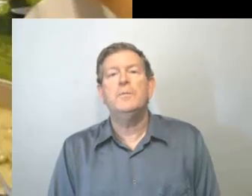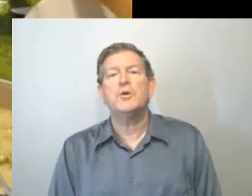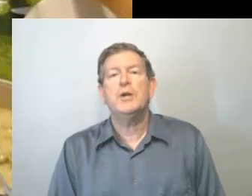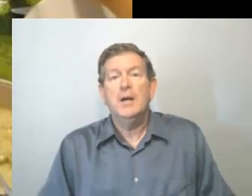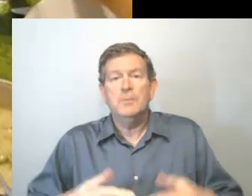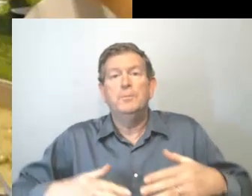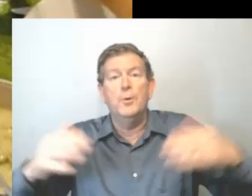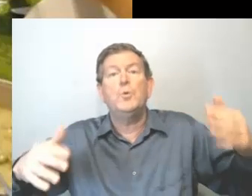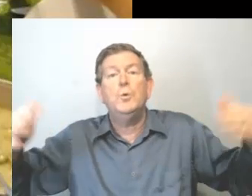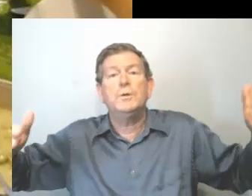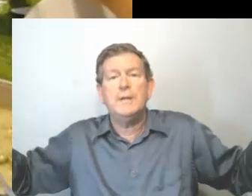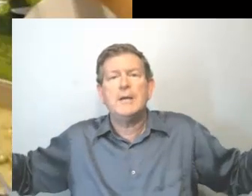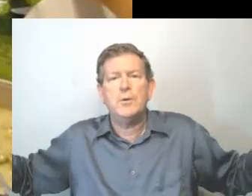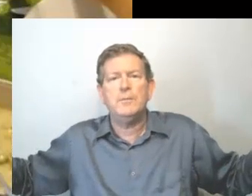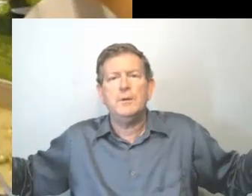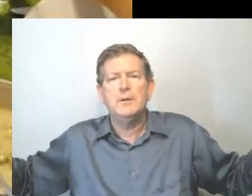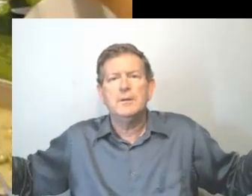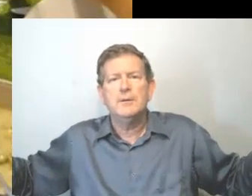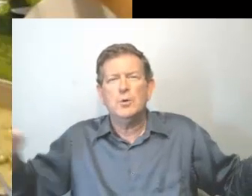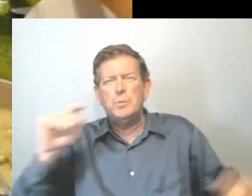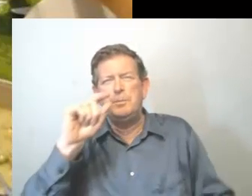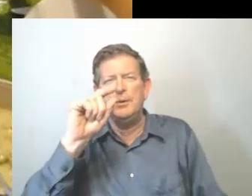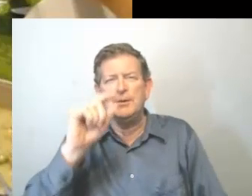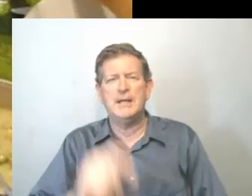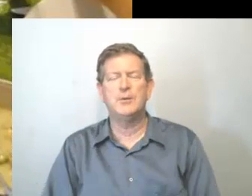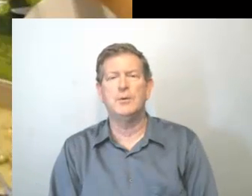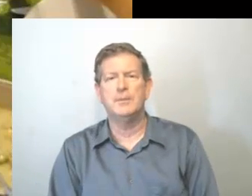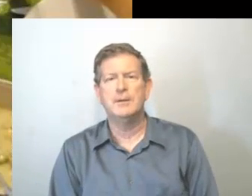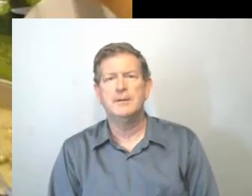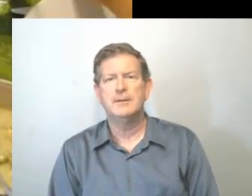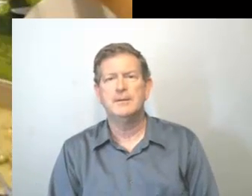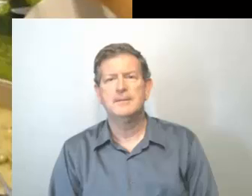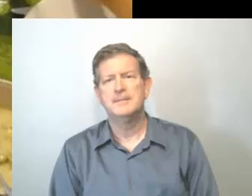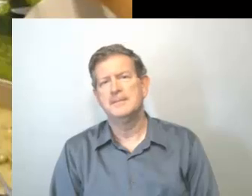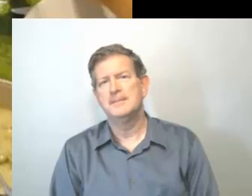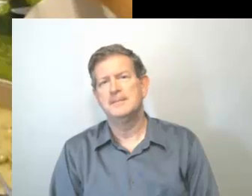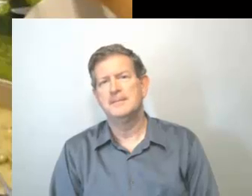Est-ce que vous mangez beaucoup de légumes ou peu de légumes?